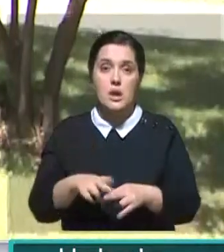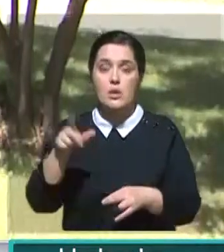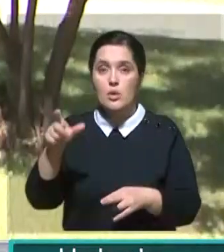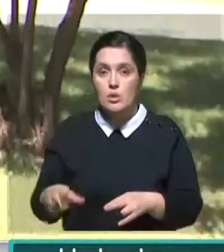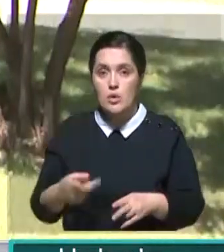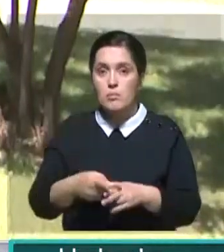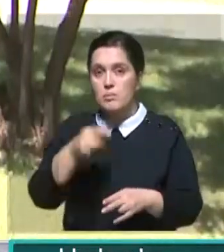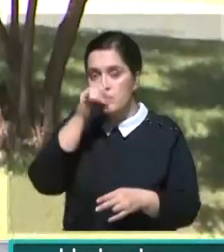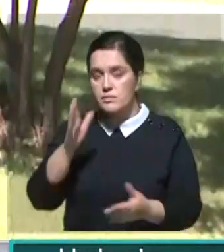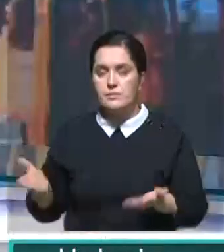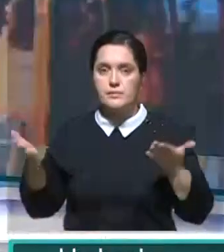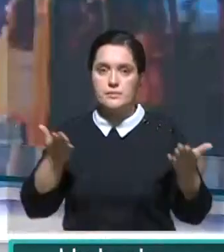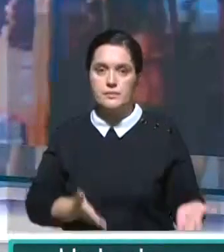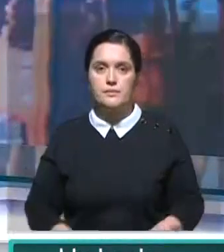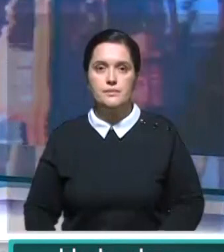не пригласишь.